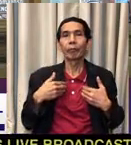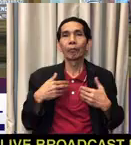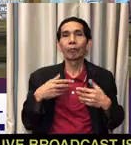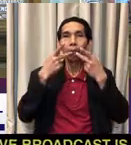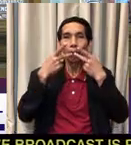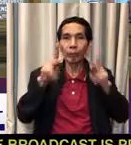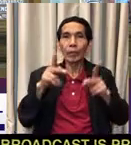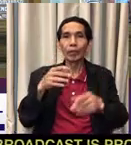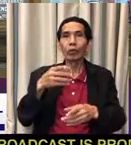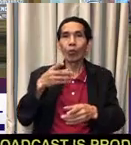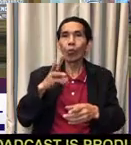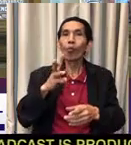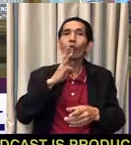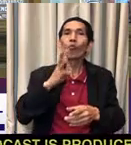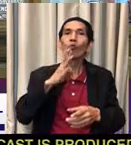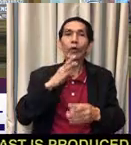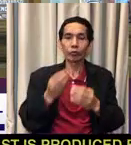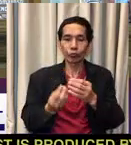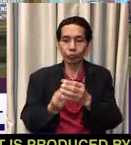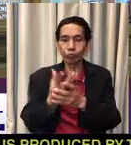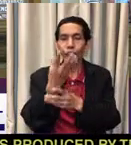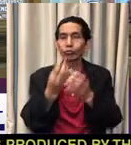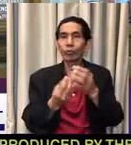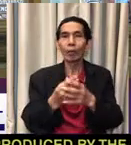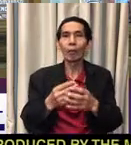public drinking fountain.